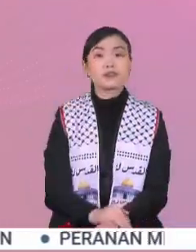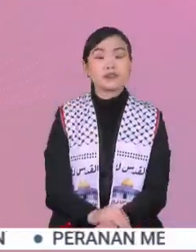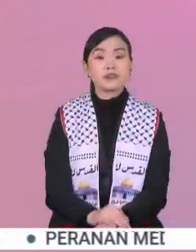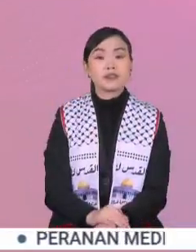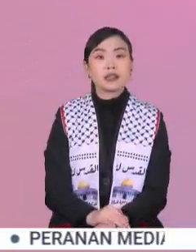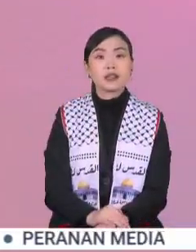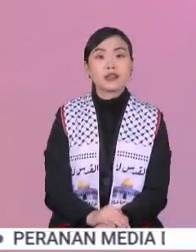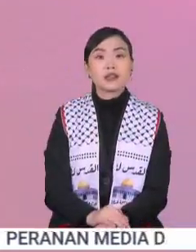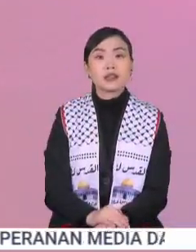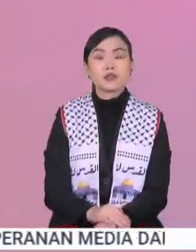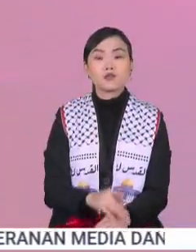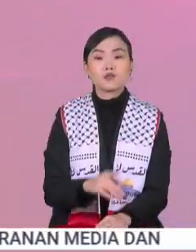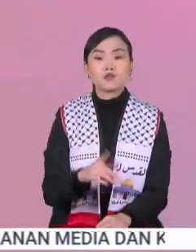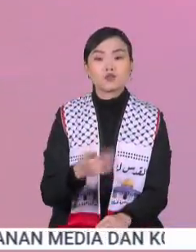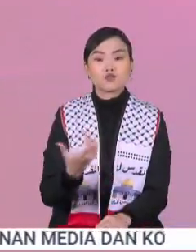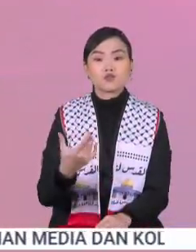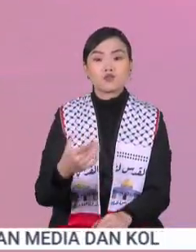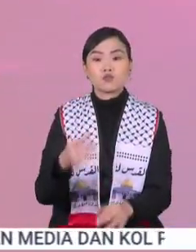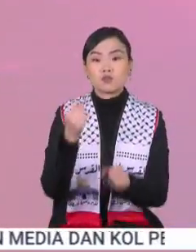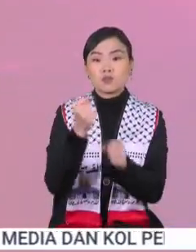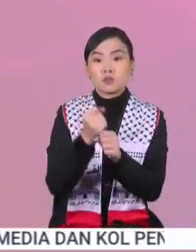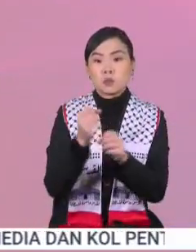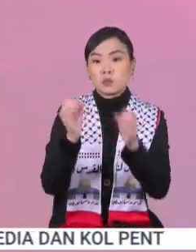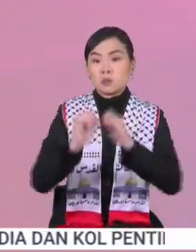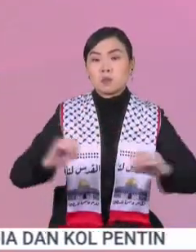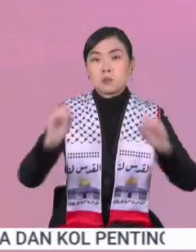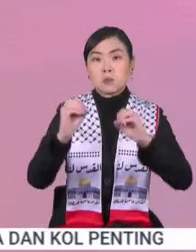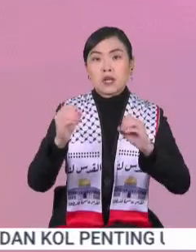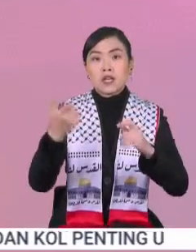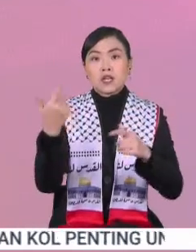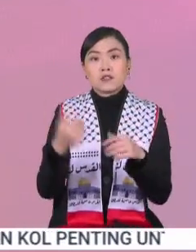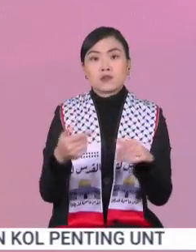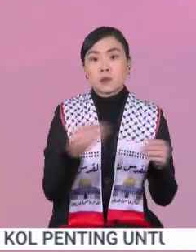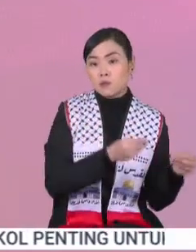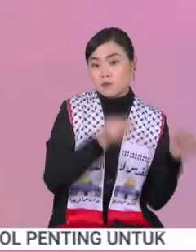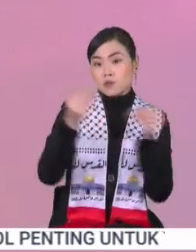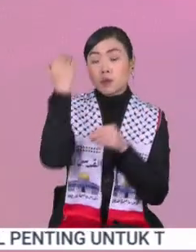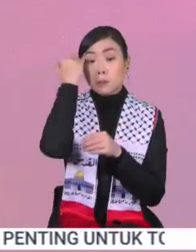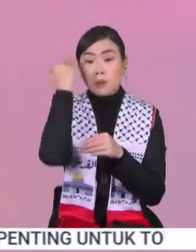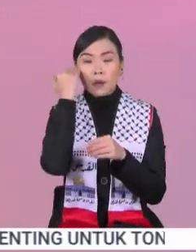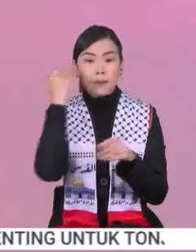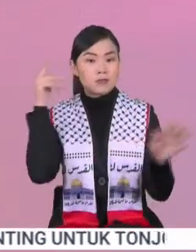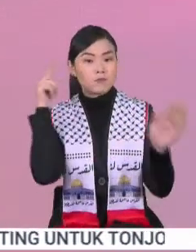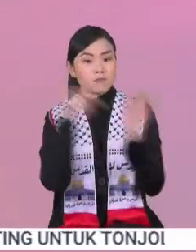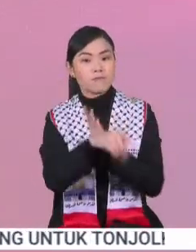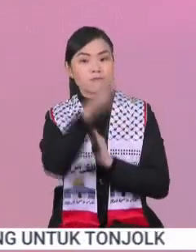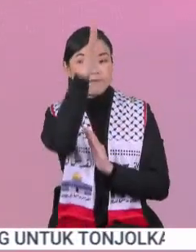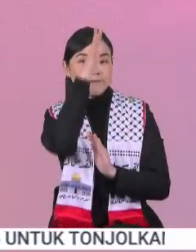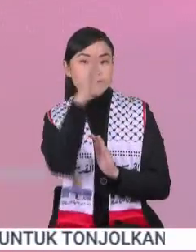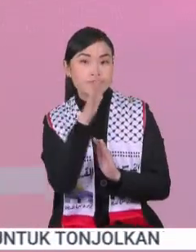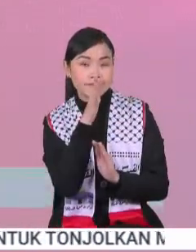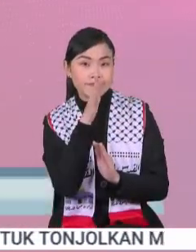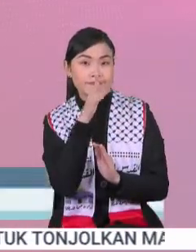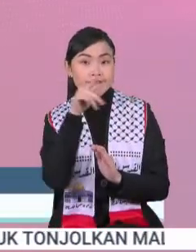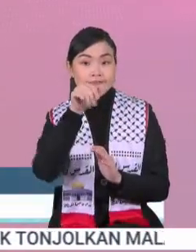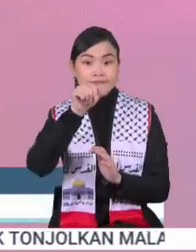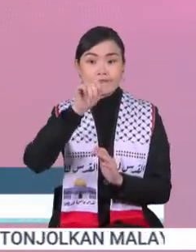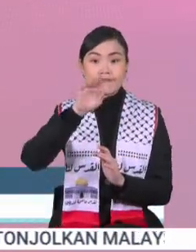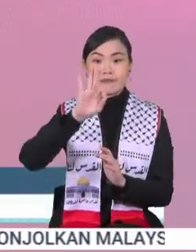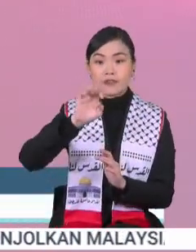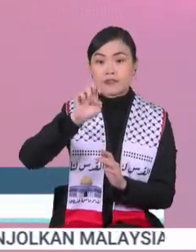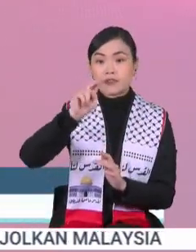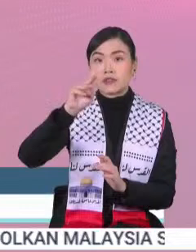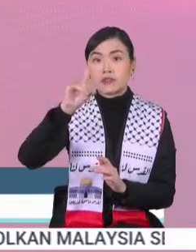Putrajaya seorang penganggur diheret ke mahkamah atas tuduhan membunuh ibu dan bapanya Fendi Mohamad Agus alias Mohamad Ali